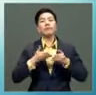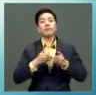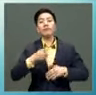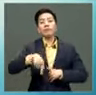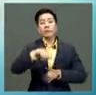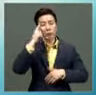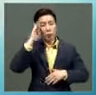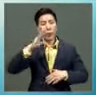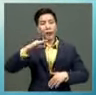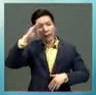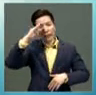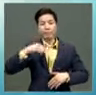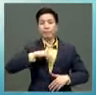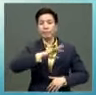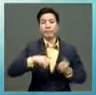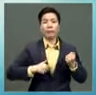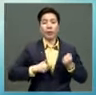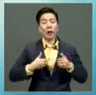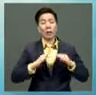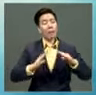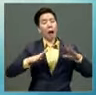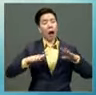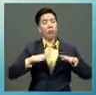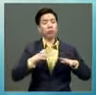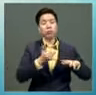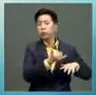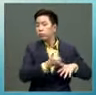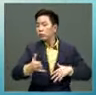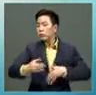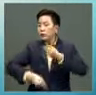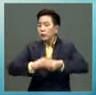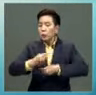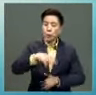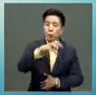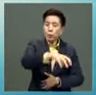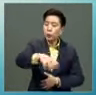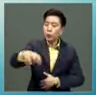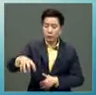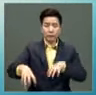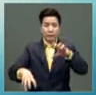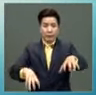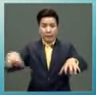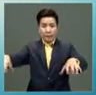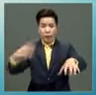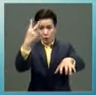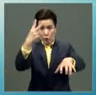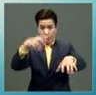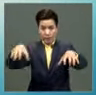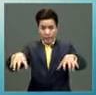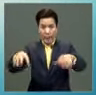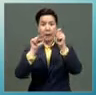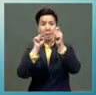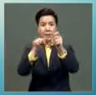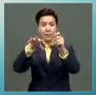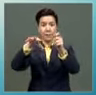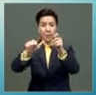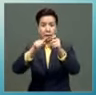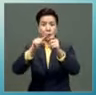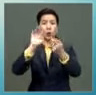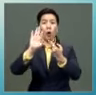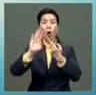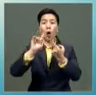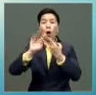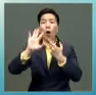ดินทางออกไปจากที่พักไปยังห้างสรรพสินค้า2แห่งในอำเภอเมืองจังหวัดระย